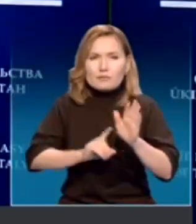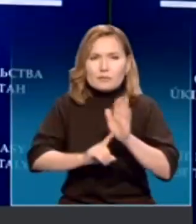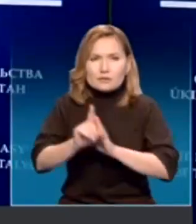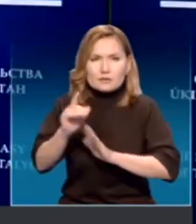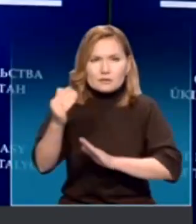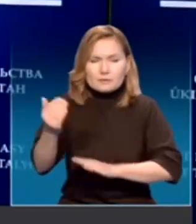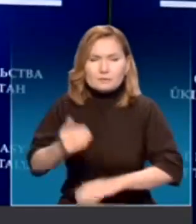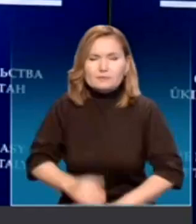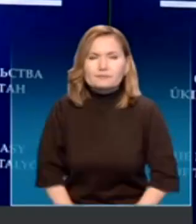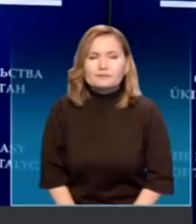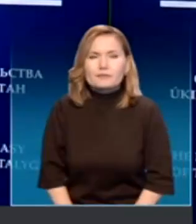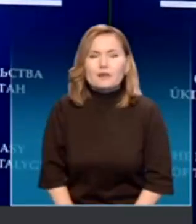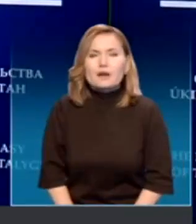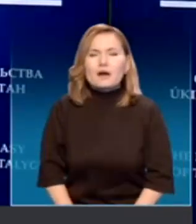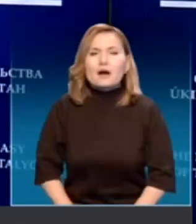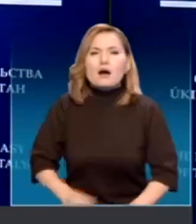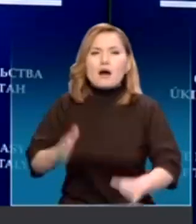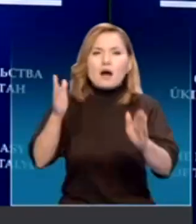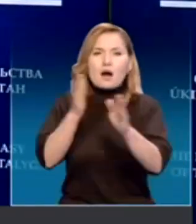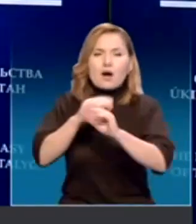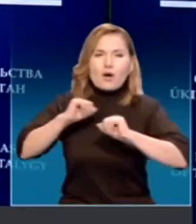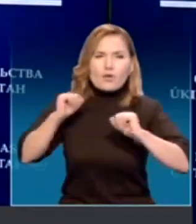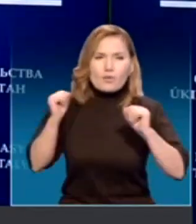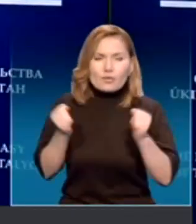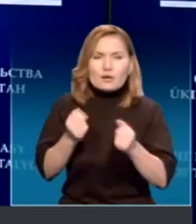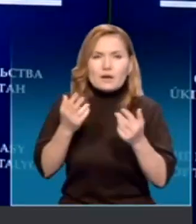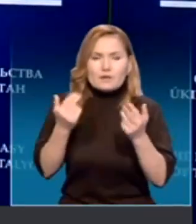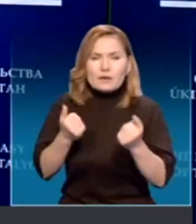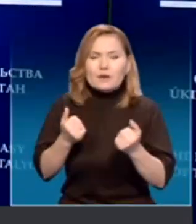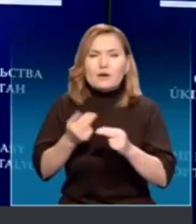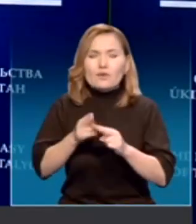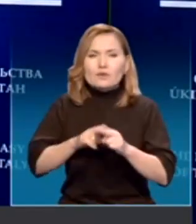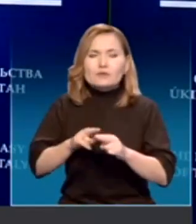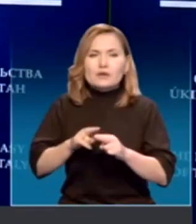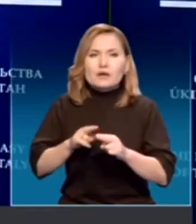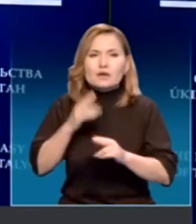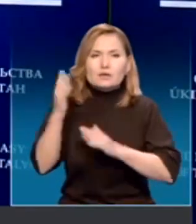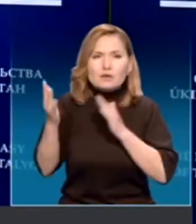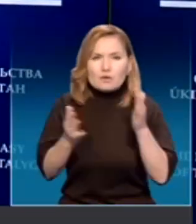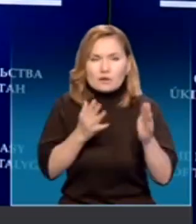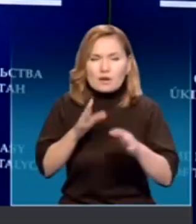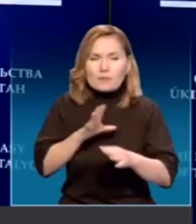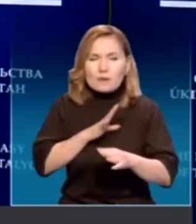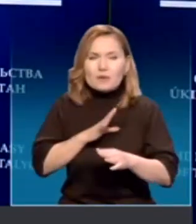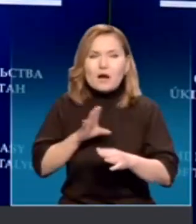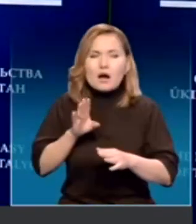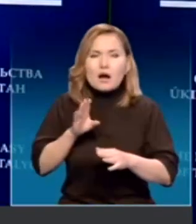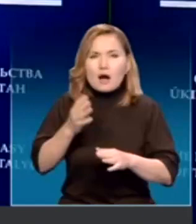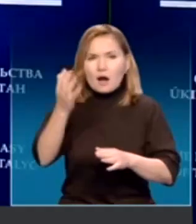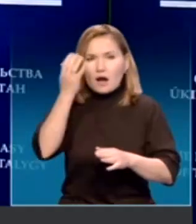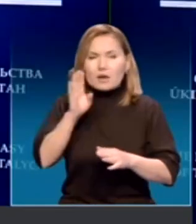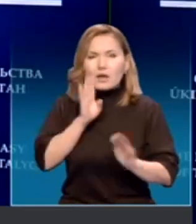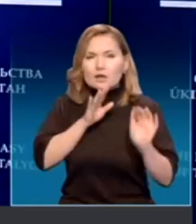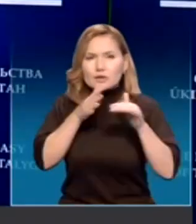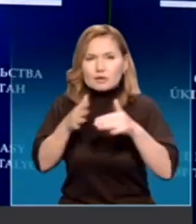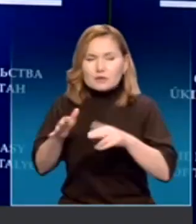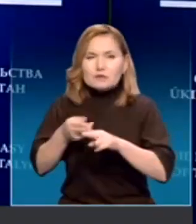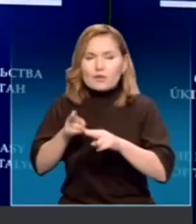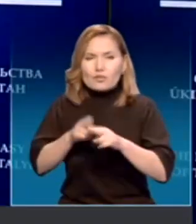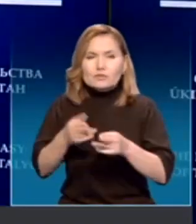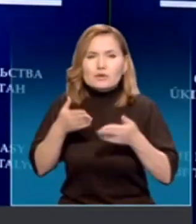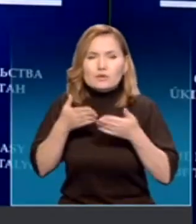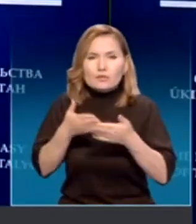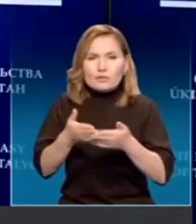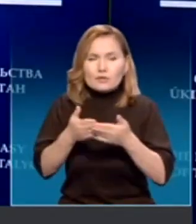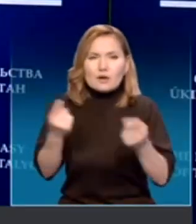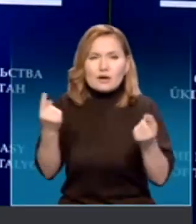Ауа райының апаттық жағдайы туғызып отыр Қаратеңізде. Сол себептен кемелер порттың несіне кеме жайына кіре